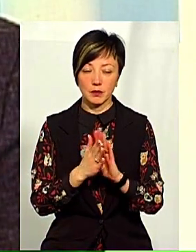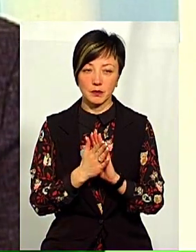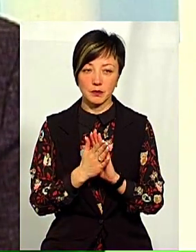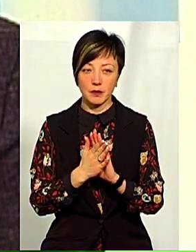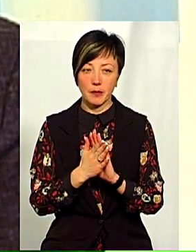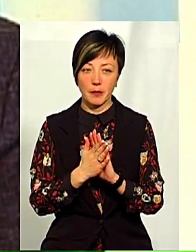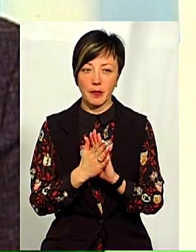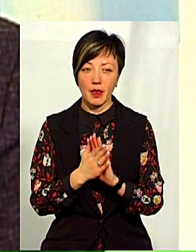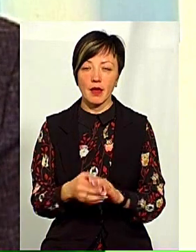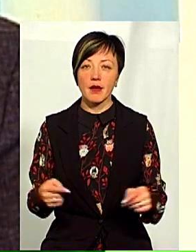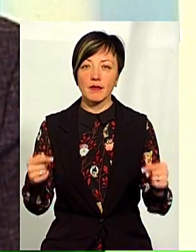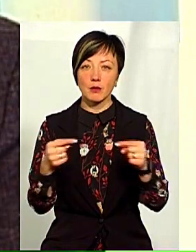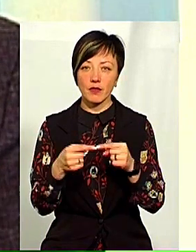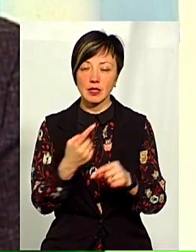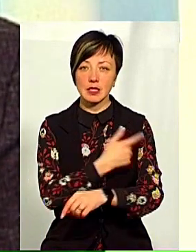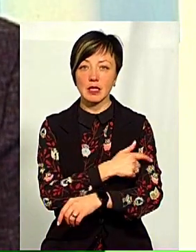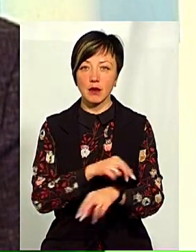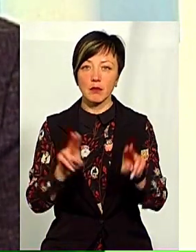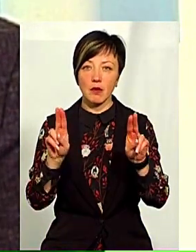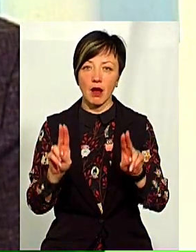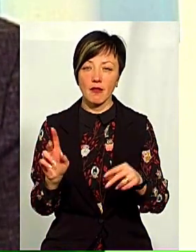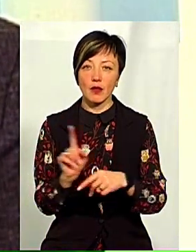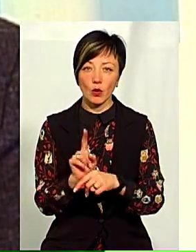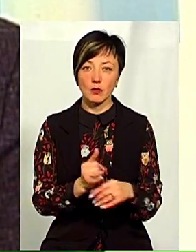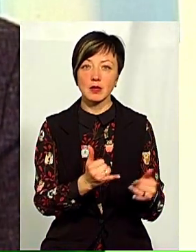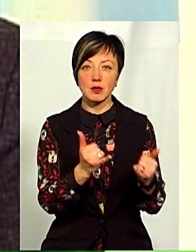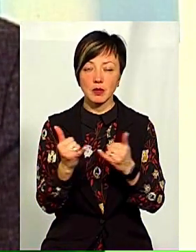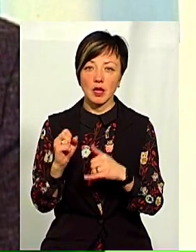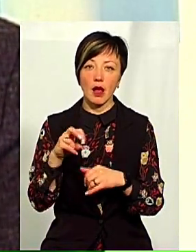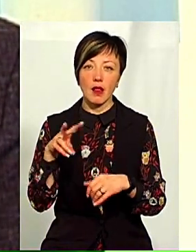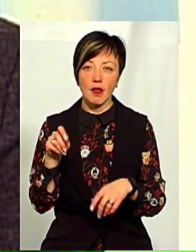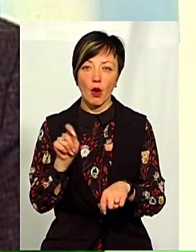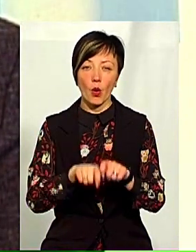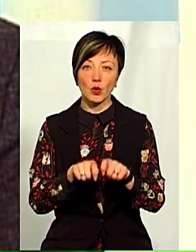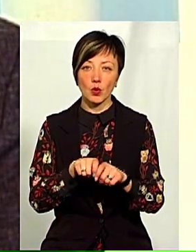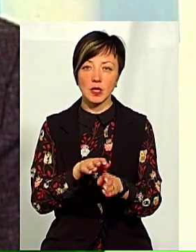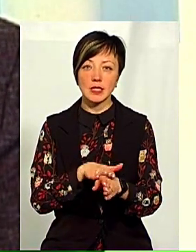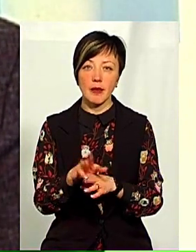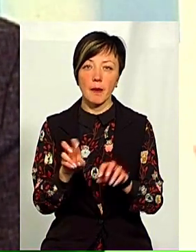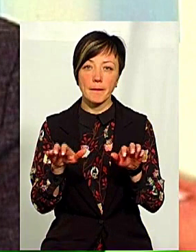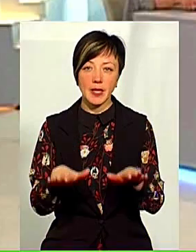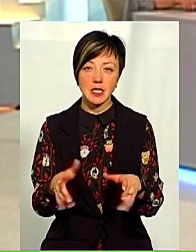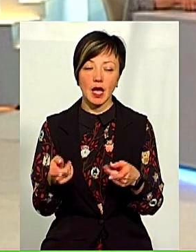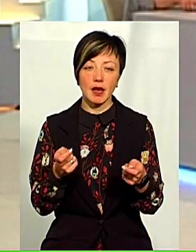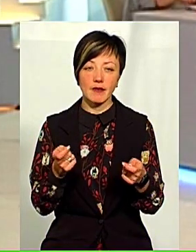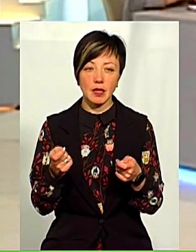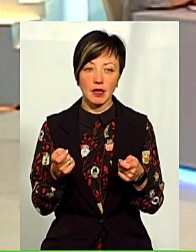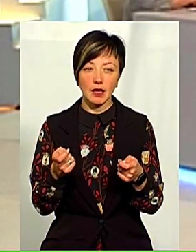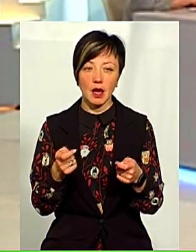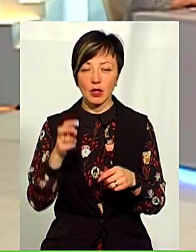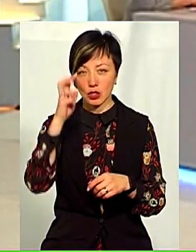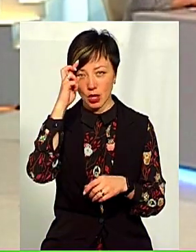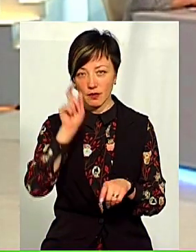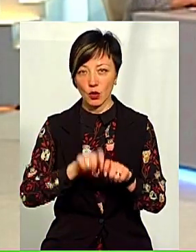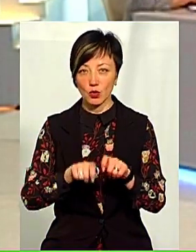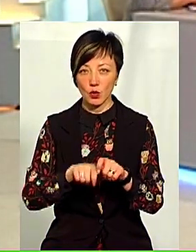Для того, ну, відповідно до санітарних правил і норм забезпечуються, так? Але контроль здійснюють на місці керівники, а державний